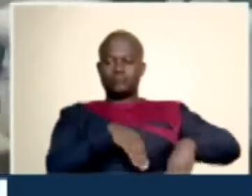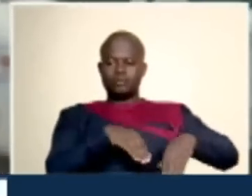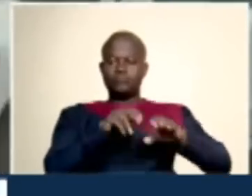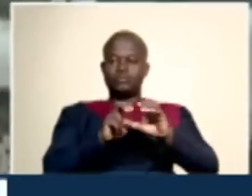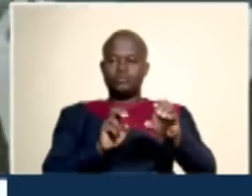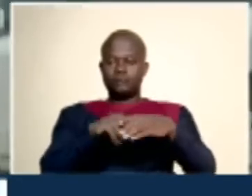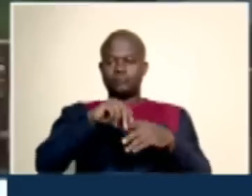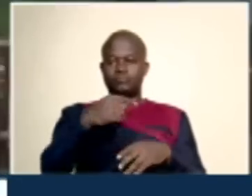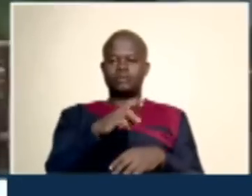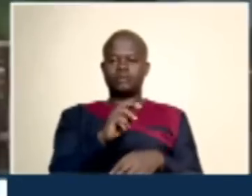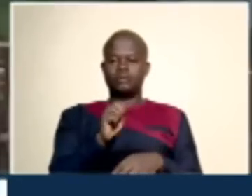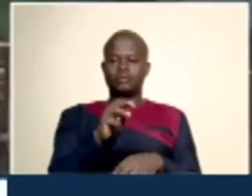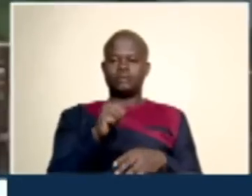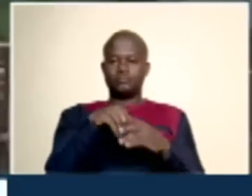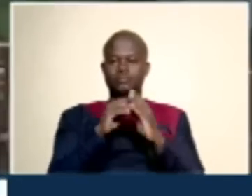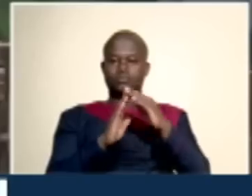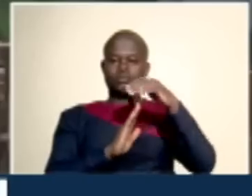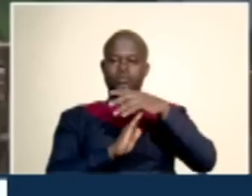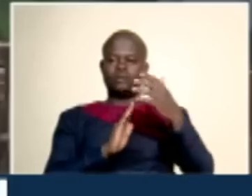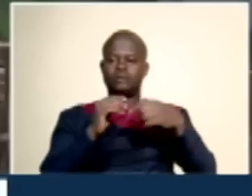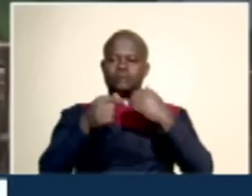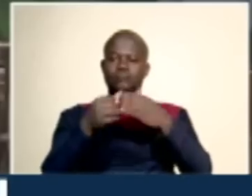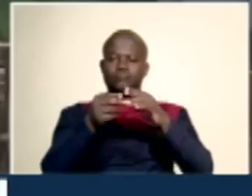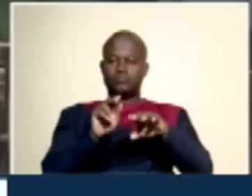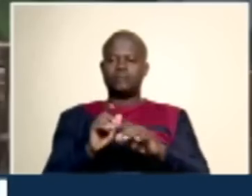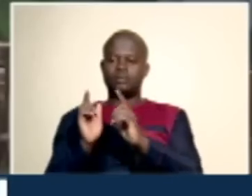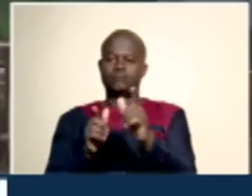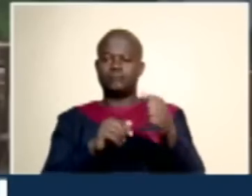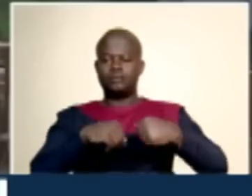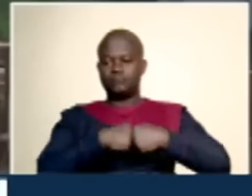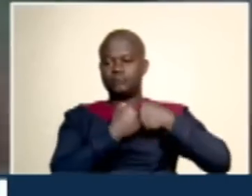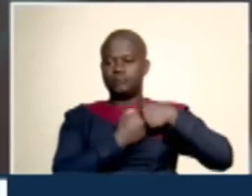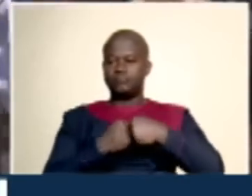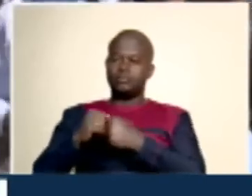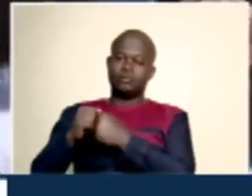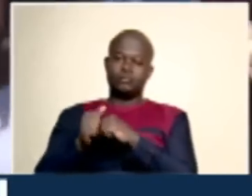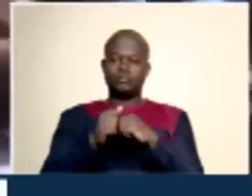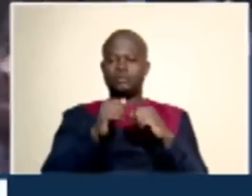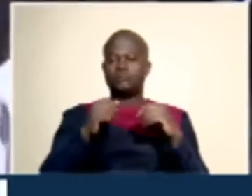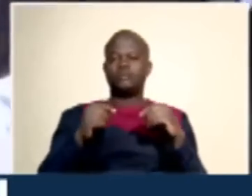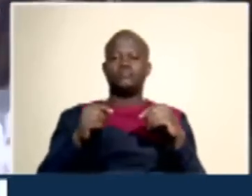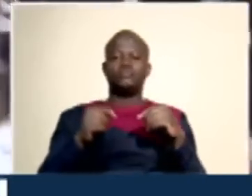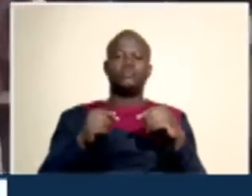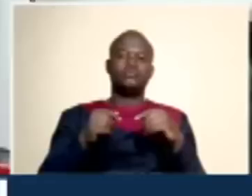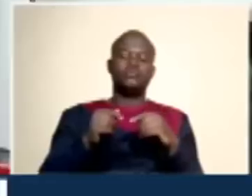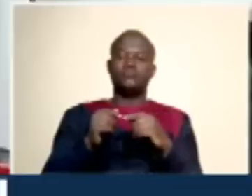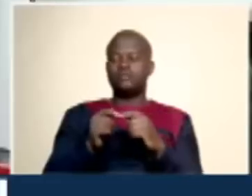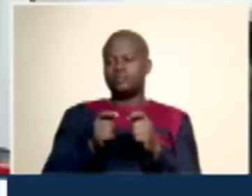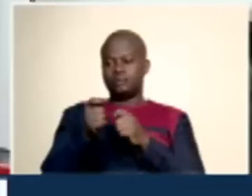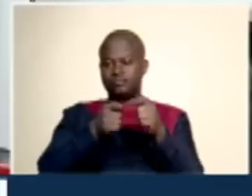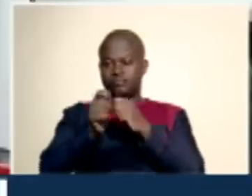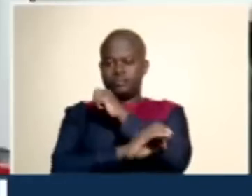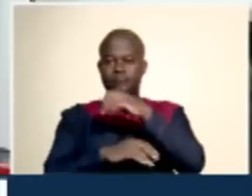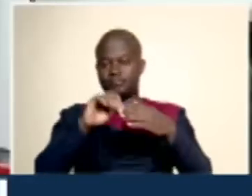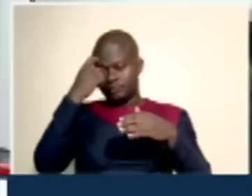bavanywe Khartoum mu murwa mukuru wa Sudani akomeje kubera imirwano ihanganishije ingabo zitavuga rumwe ku butegetsi bw'icyo gihugu guverinoma